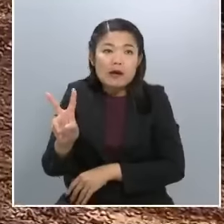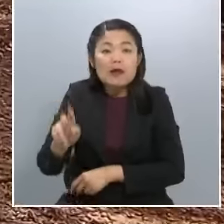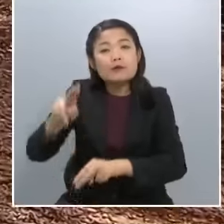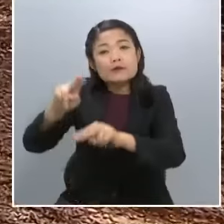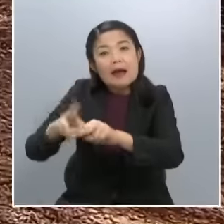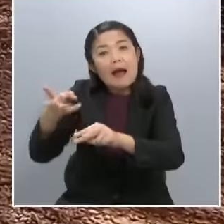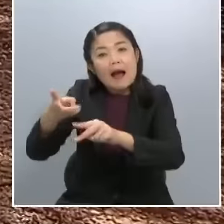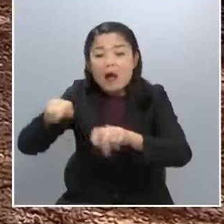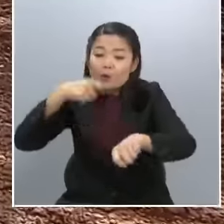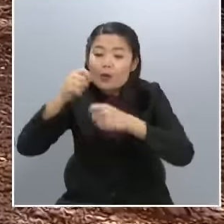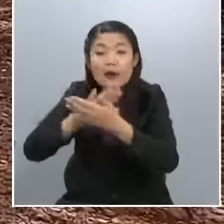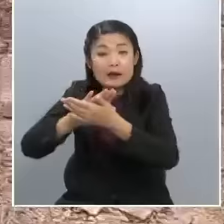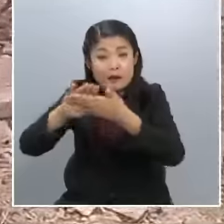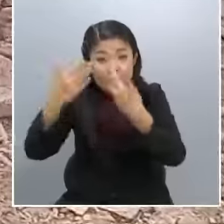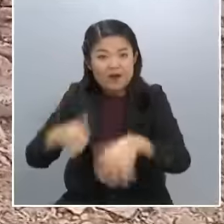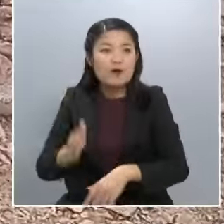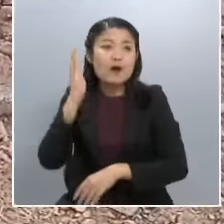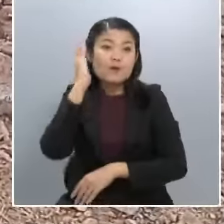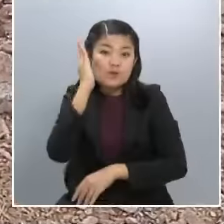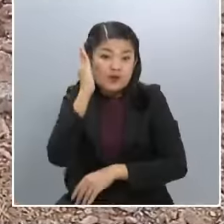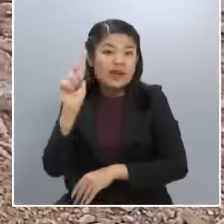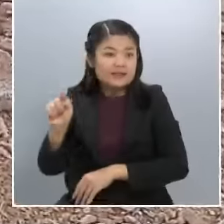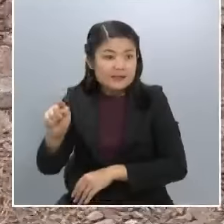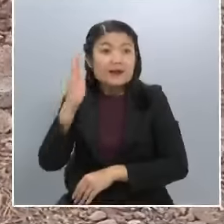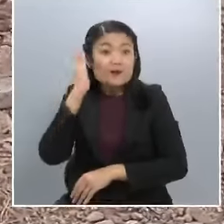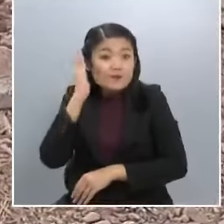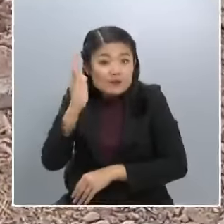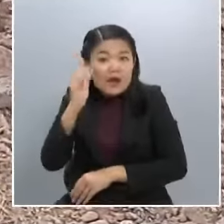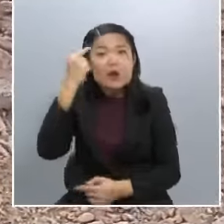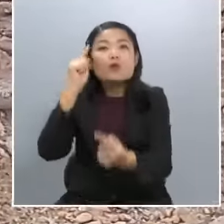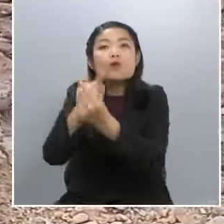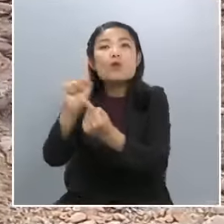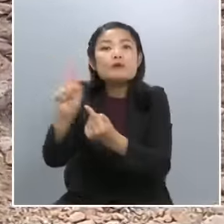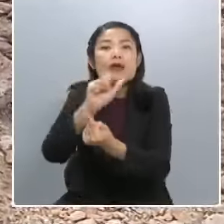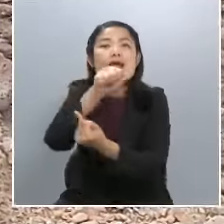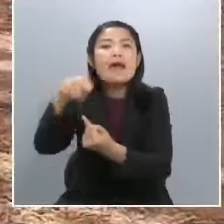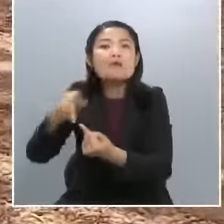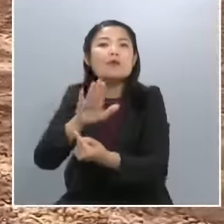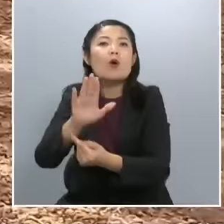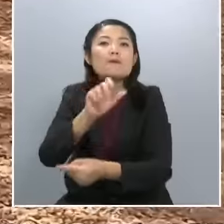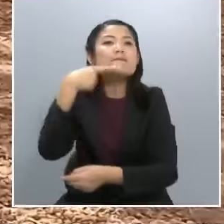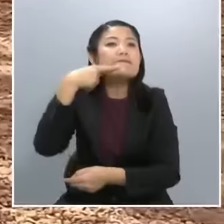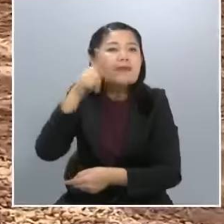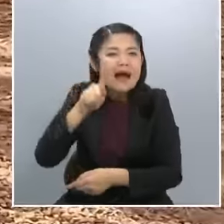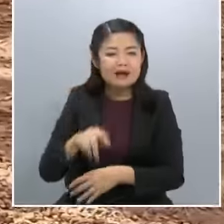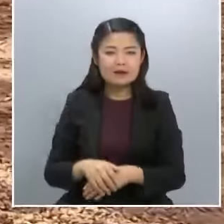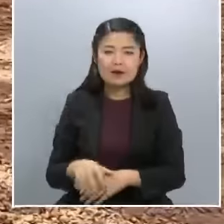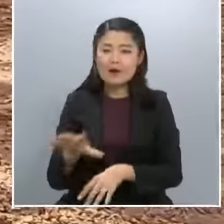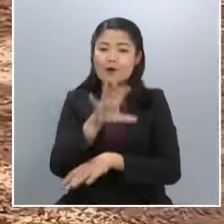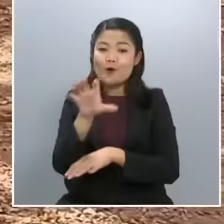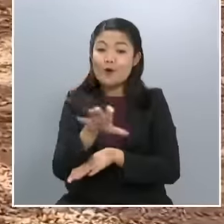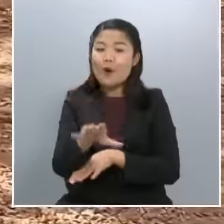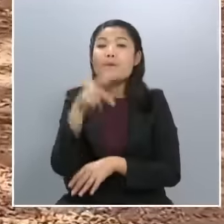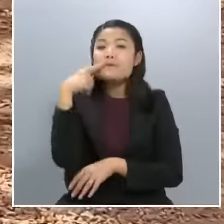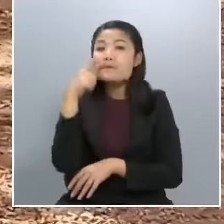ข้าวด้วยกันจนเสร็จปรากฏนายเรวัฒครับชายหนุ่มที่ไปรู้จักผ่านทางแคชของป้าคนนี้ออกอุบายครับบอกให้ป้าเนี่ยนะ